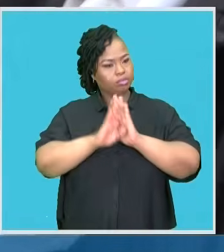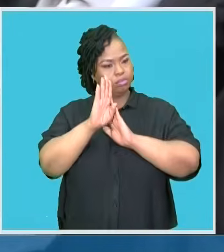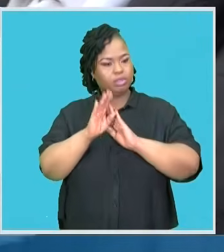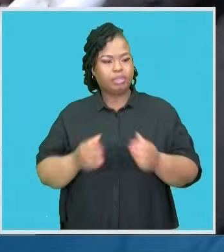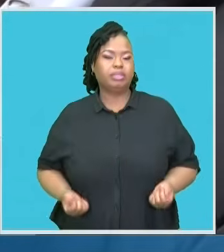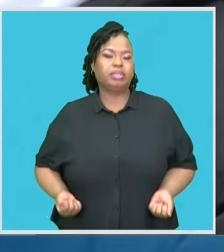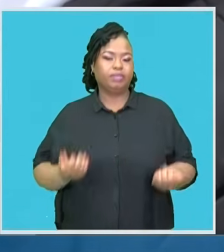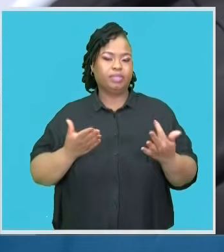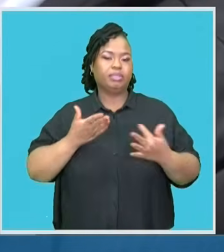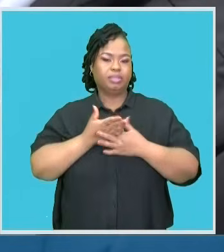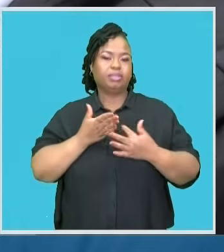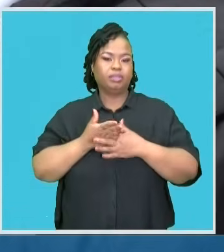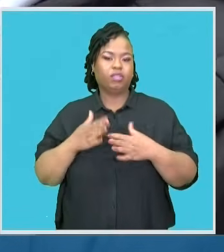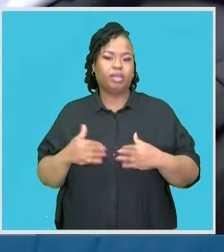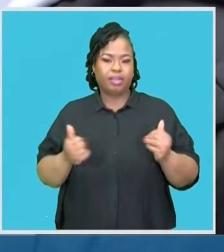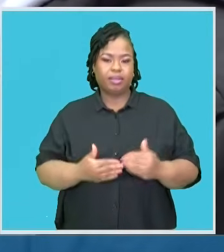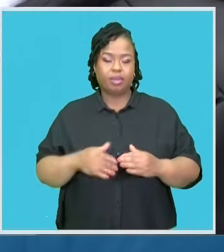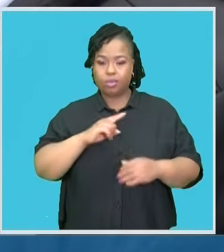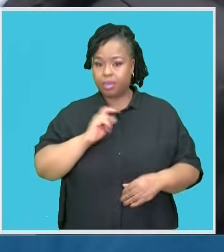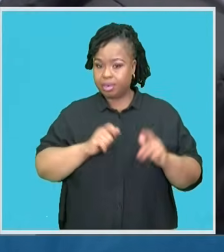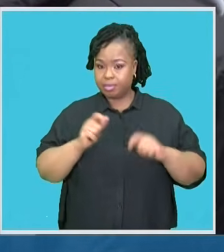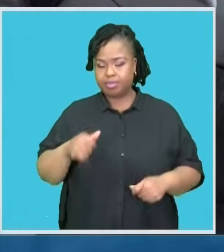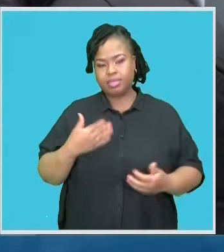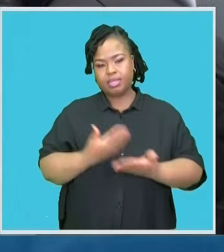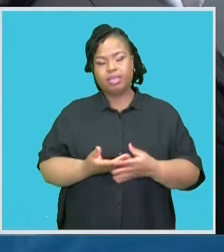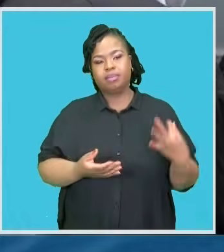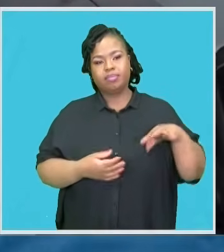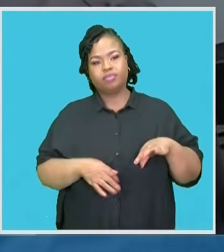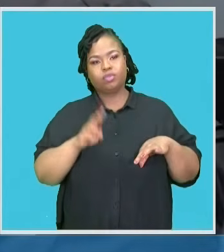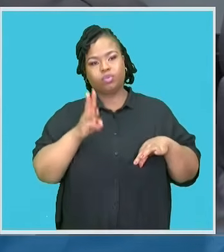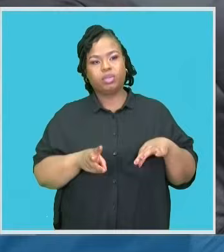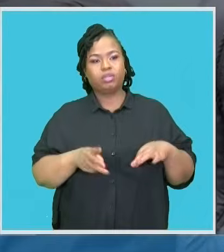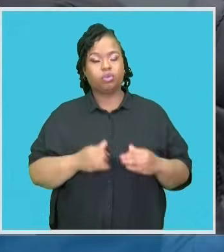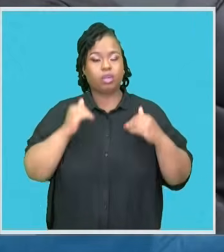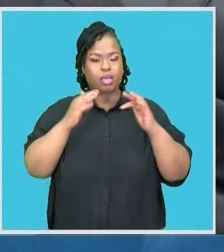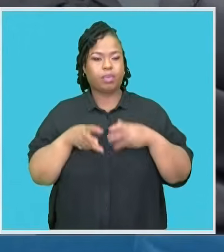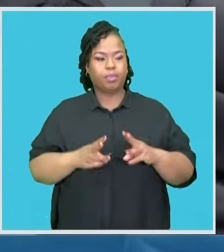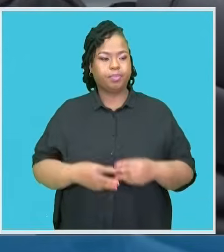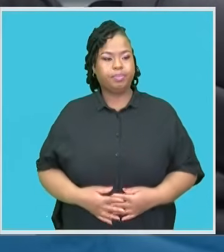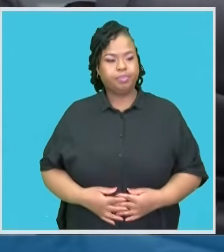amaziko wezempilo wephondo ukuze uluntu luxhamle kwezempilo kumgangatho